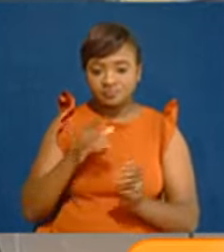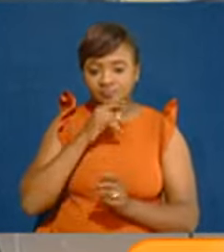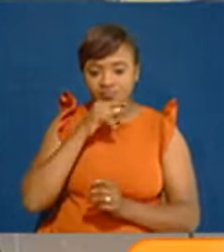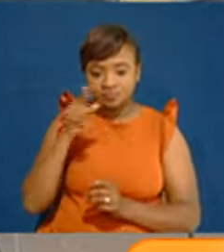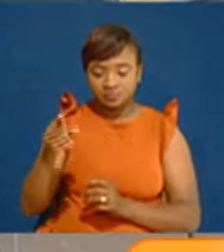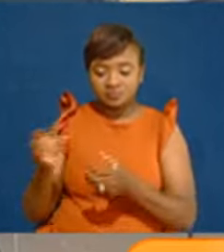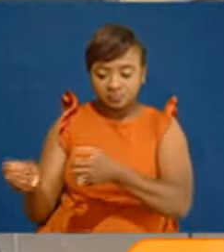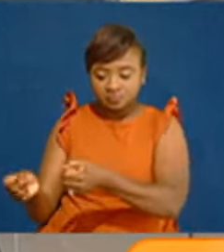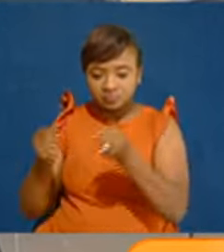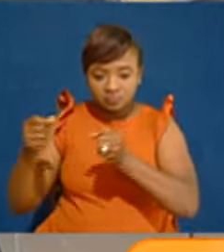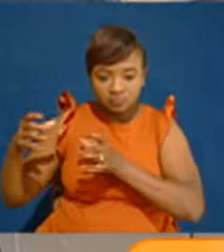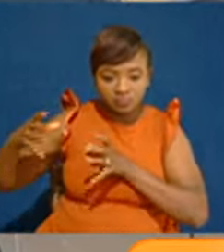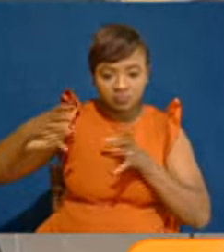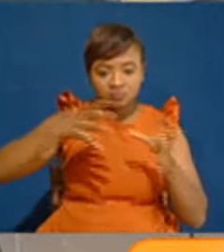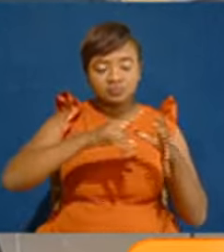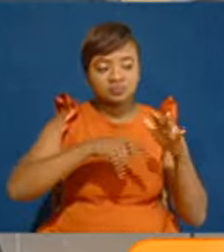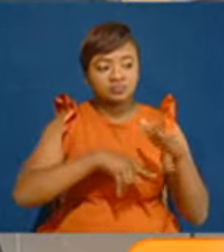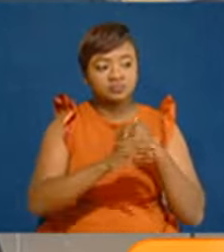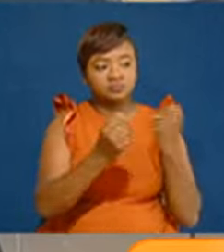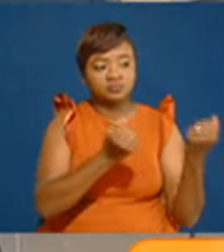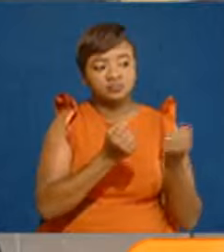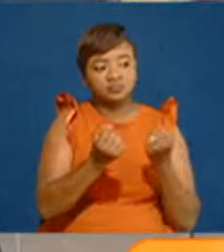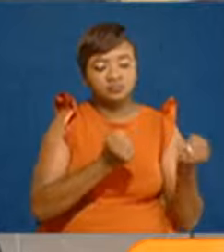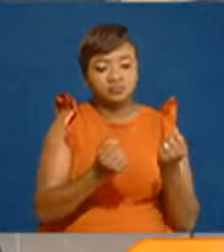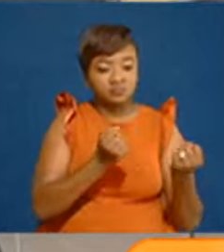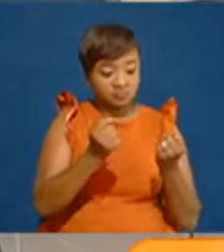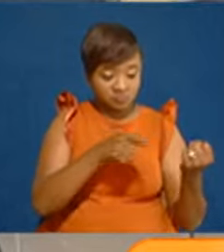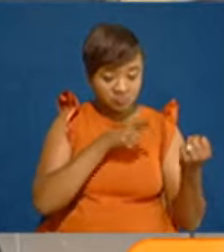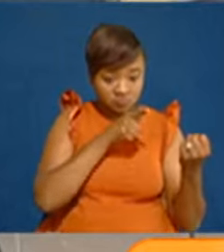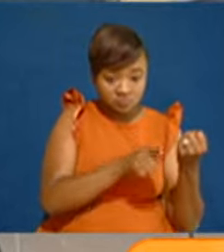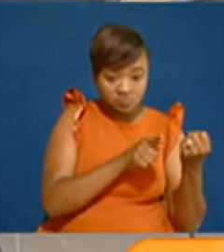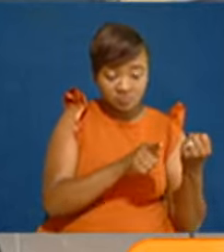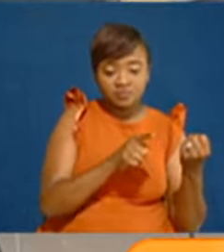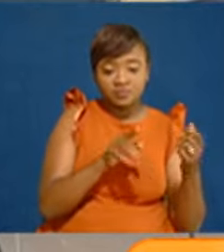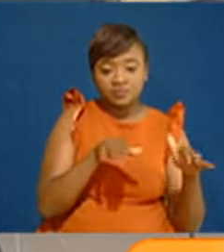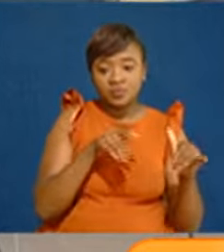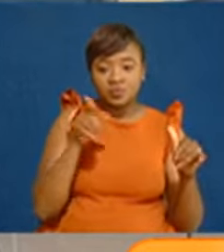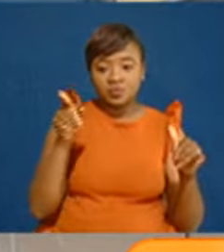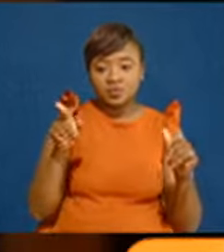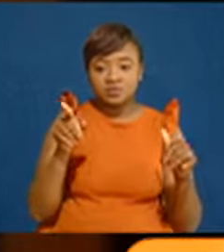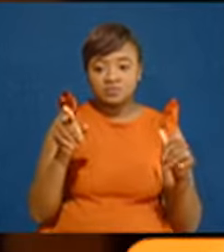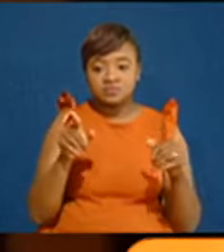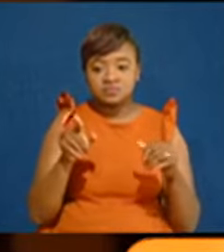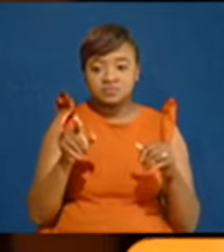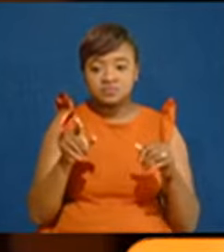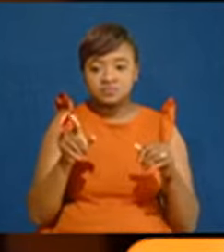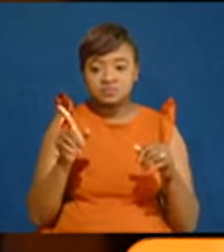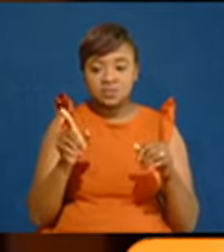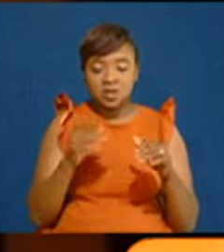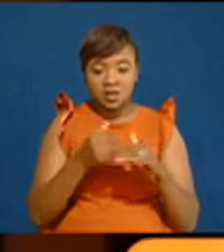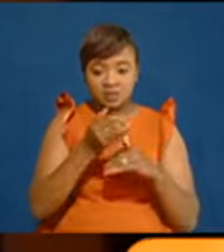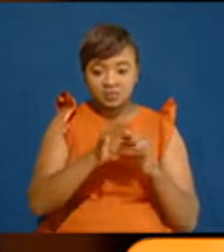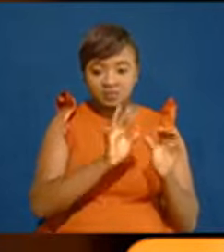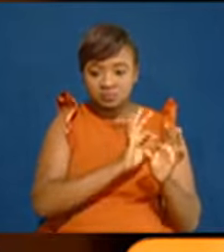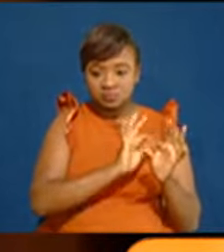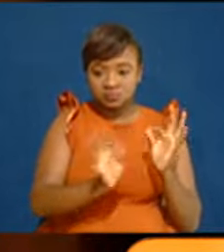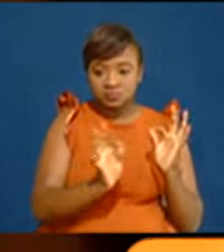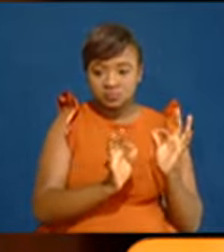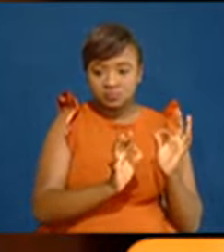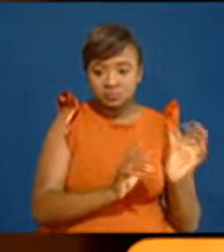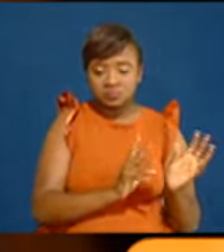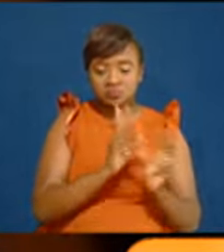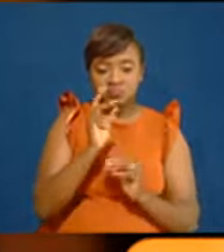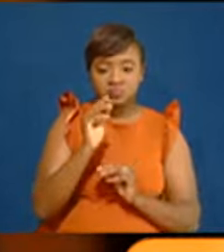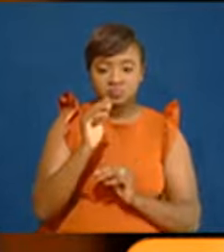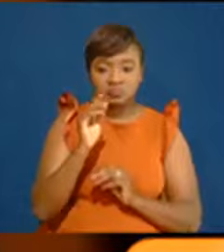nyara na kulazimishwa ndani la gari ambalo lilikuwa linasubiri, ambalo lilitoka kwa kasi kuelekea katikati mwa